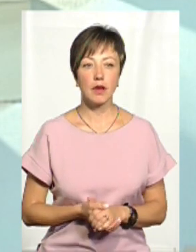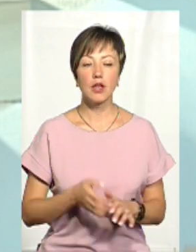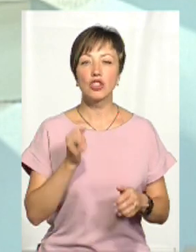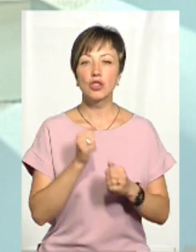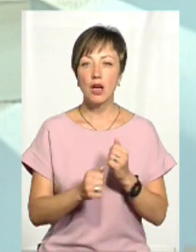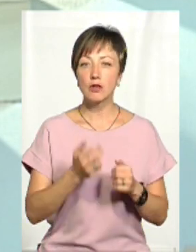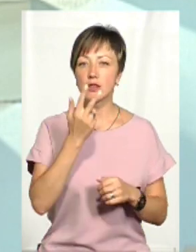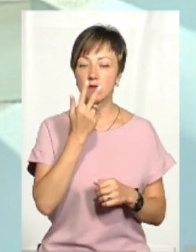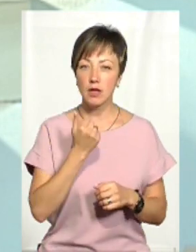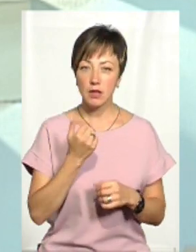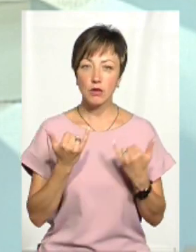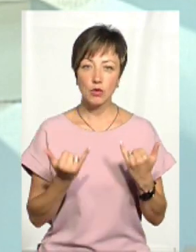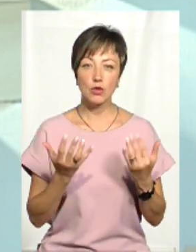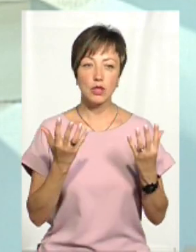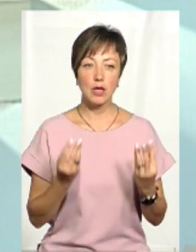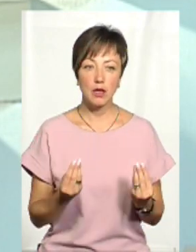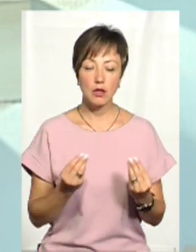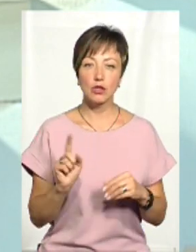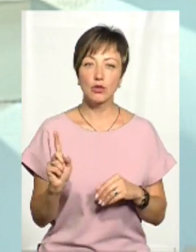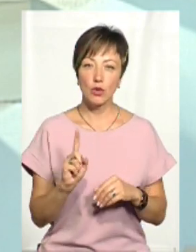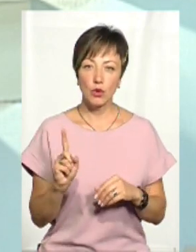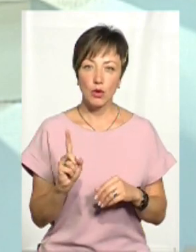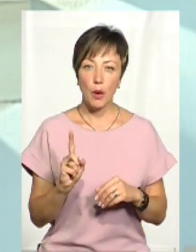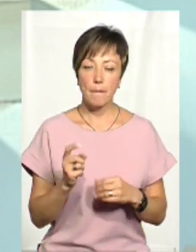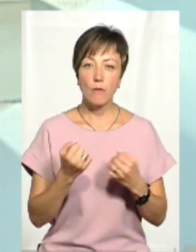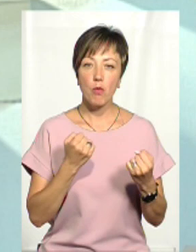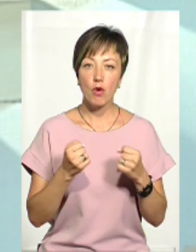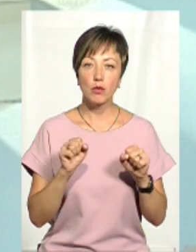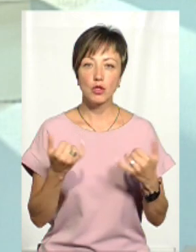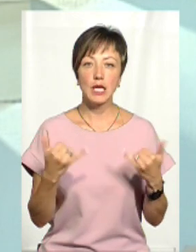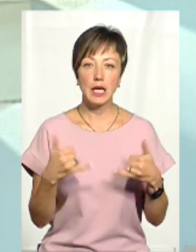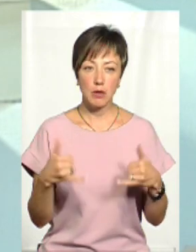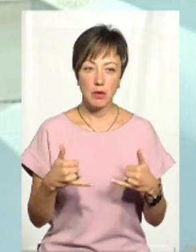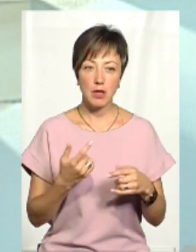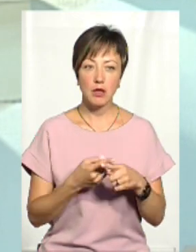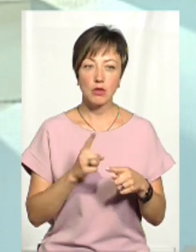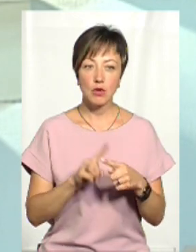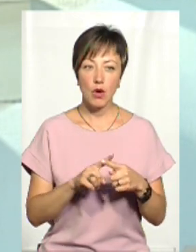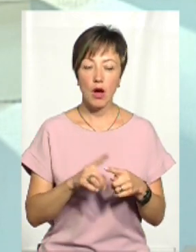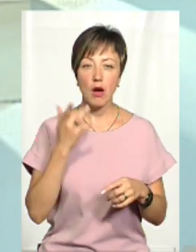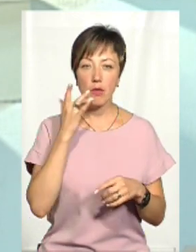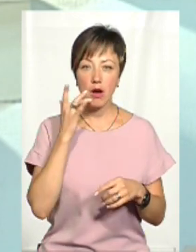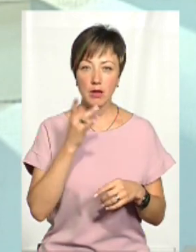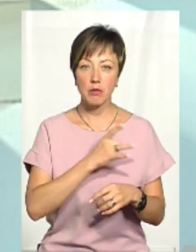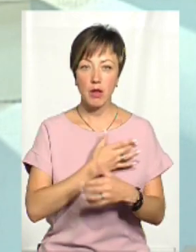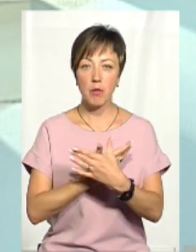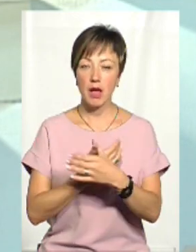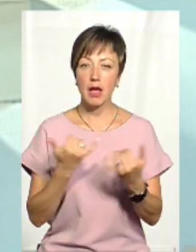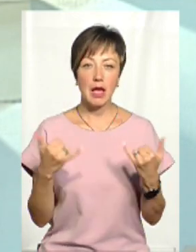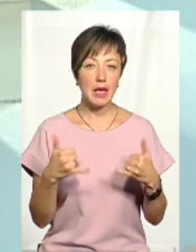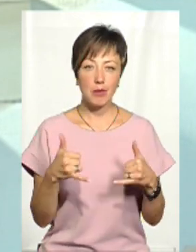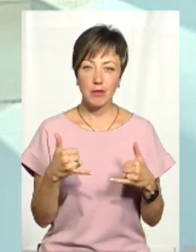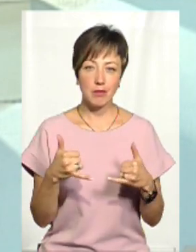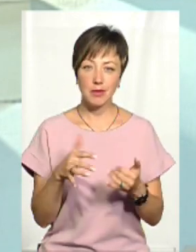звикли, мабуть, на сьогоднішній день, що побороти може хімія. Якраз цього американського білого метелика